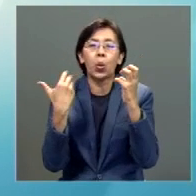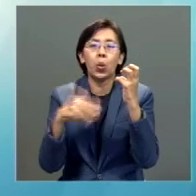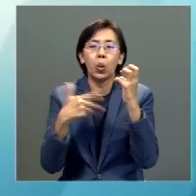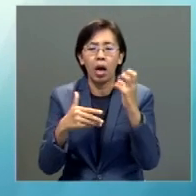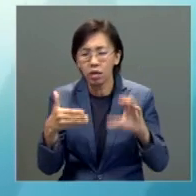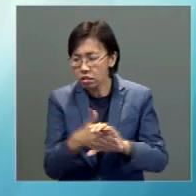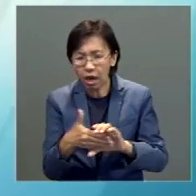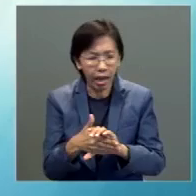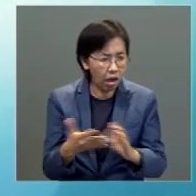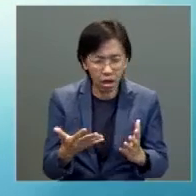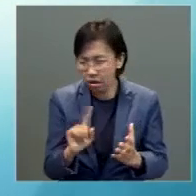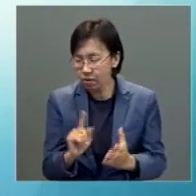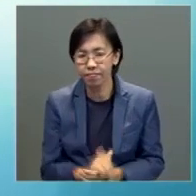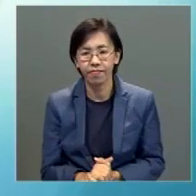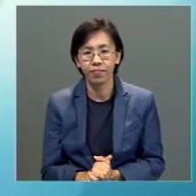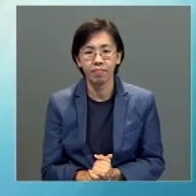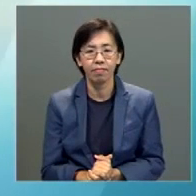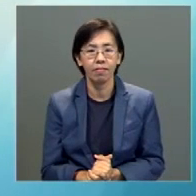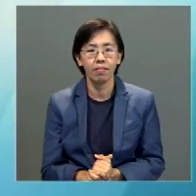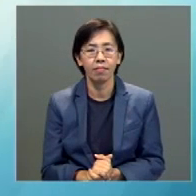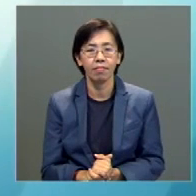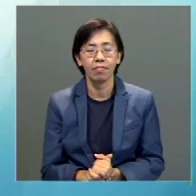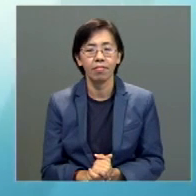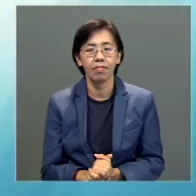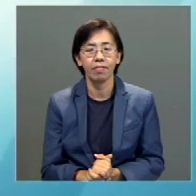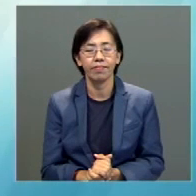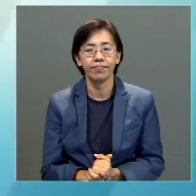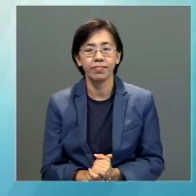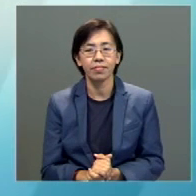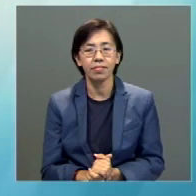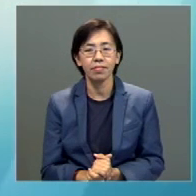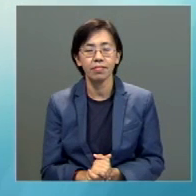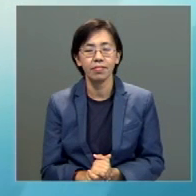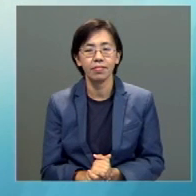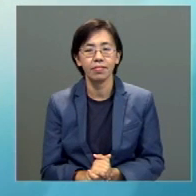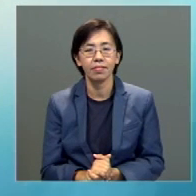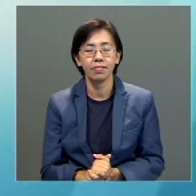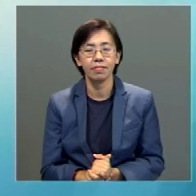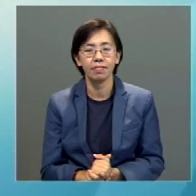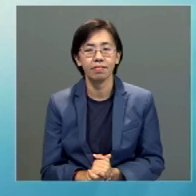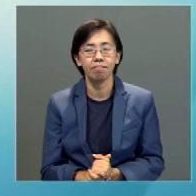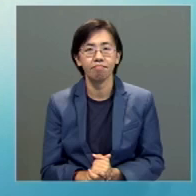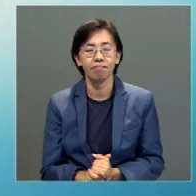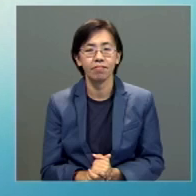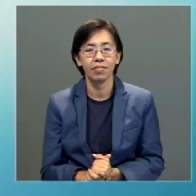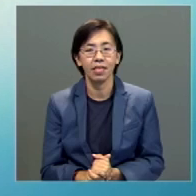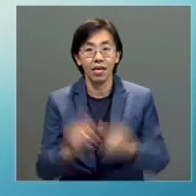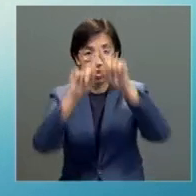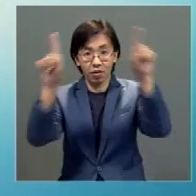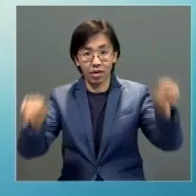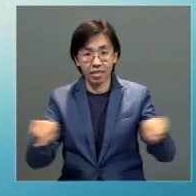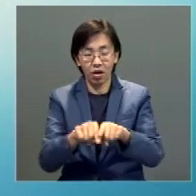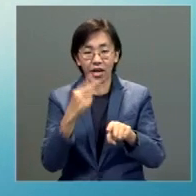ผมไม่ได้อยู่ในนี้นะครับนะครับดูจากหน้าจอเลยแล้วกันน